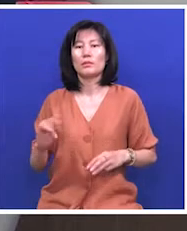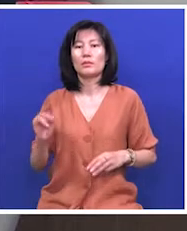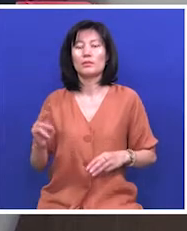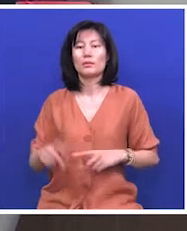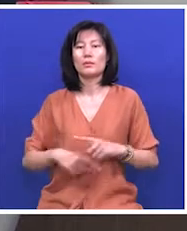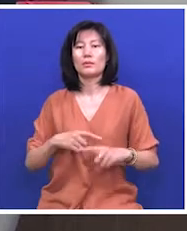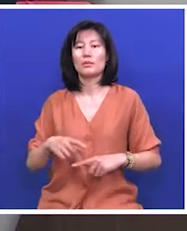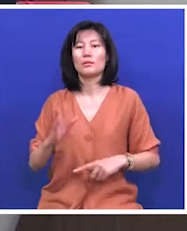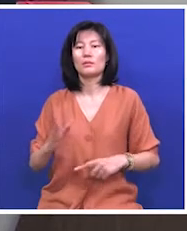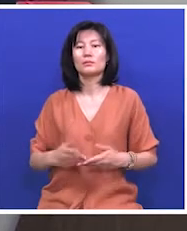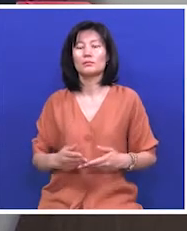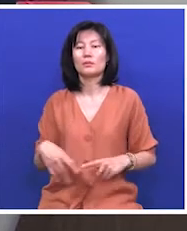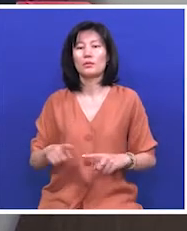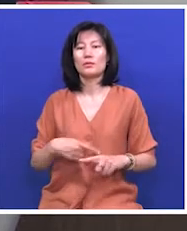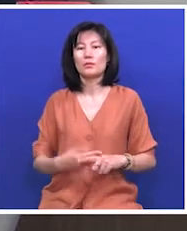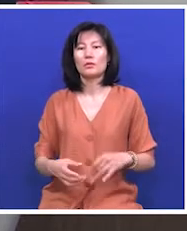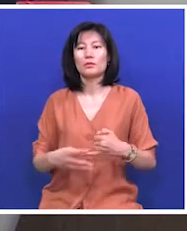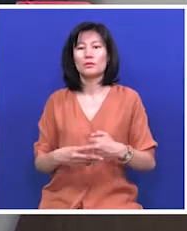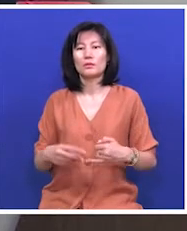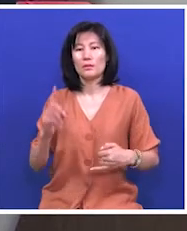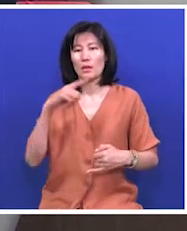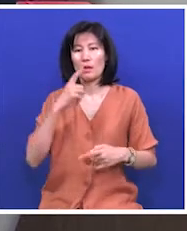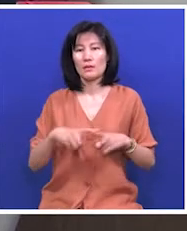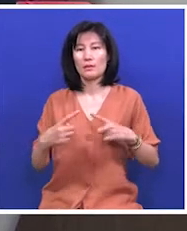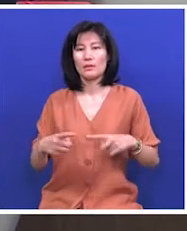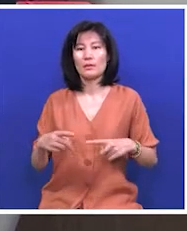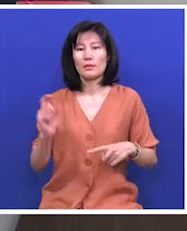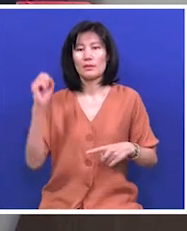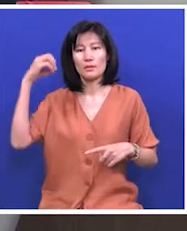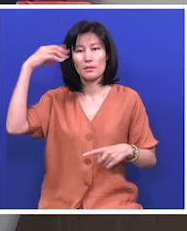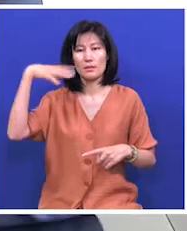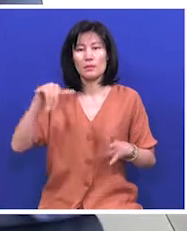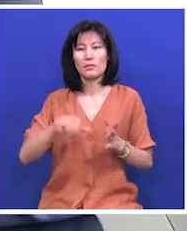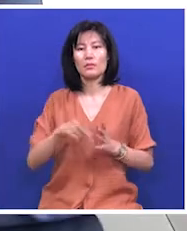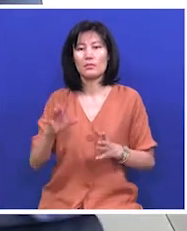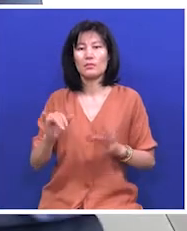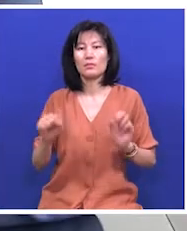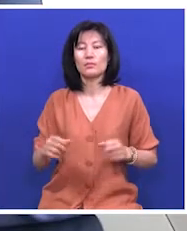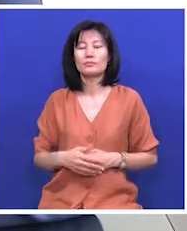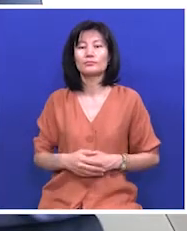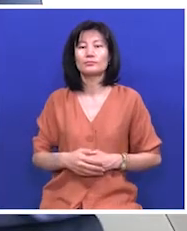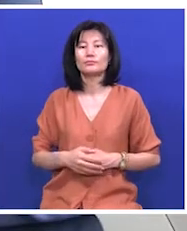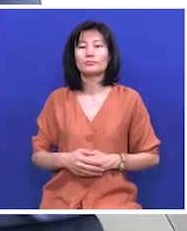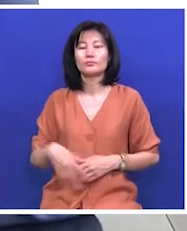мемлекеттік саясатты іске асыру. Ол дегеніміз кез келген